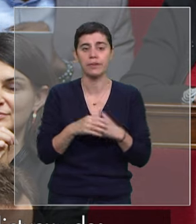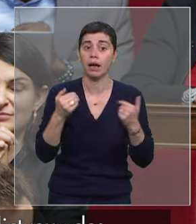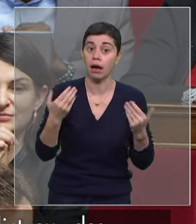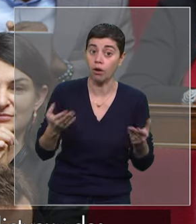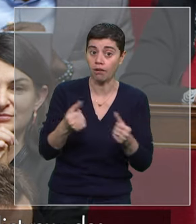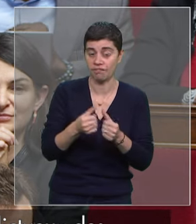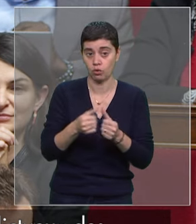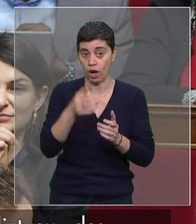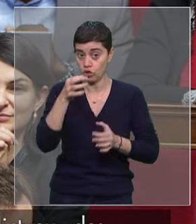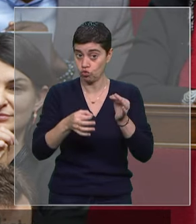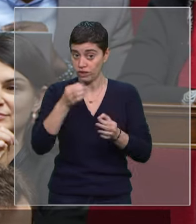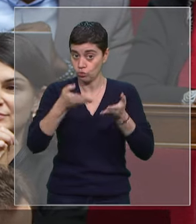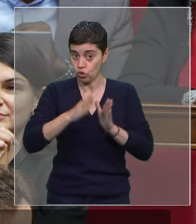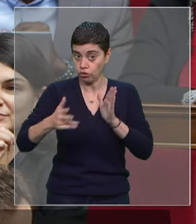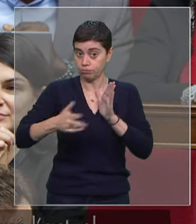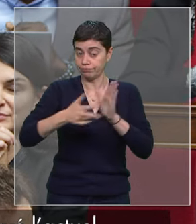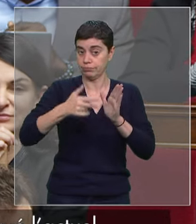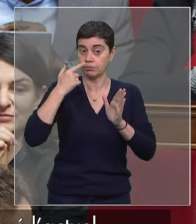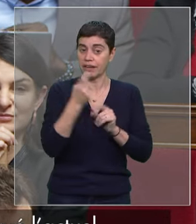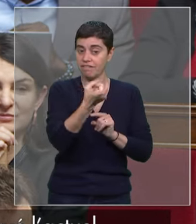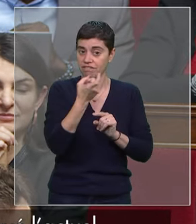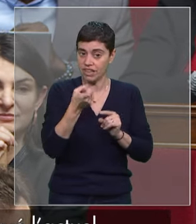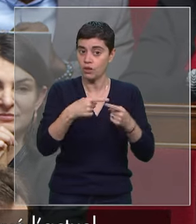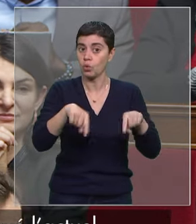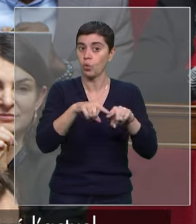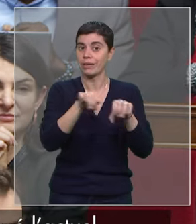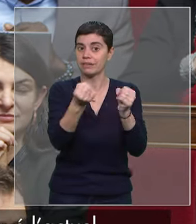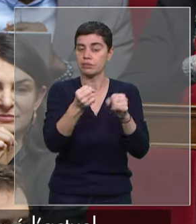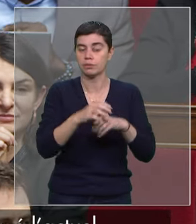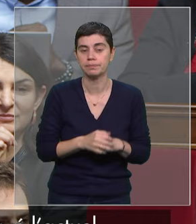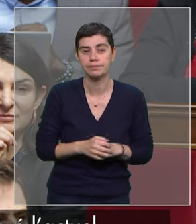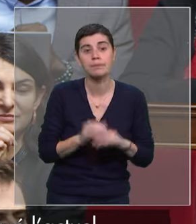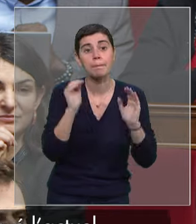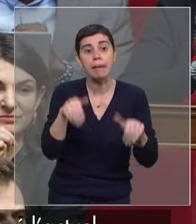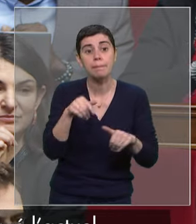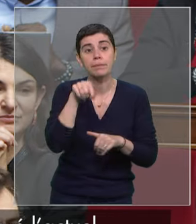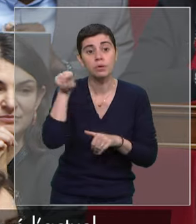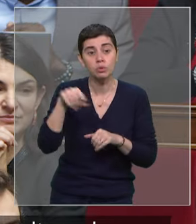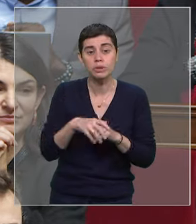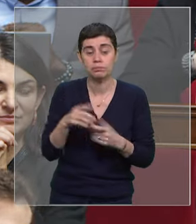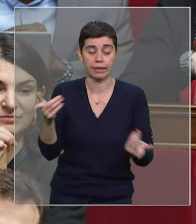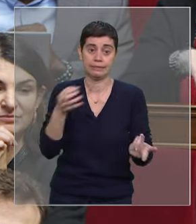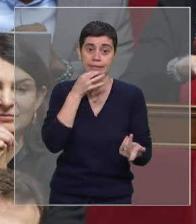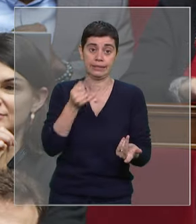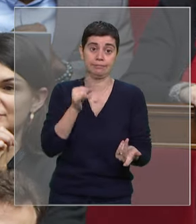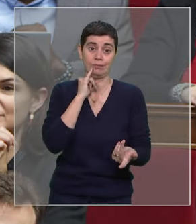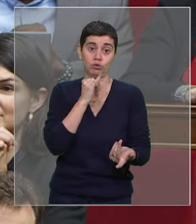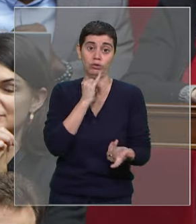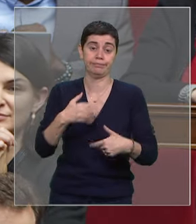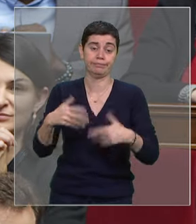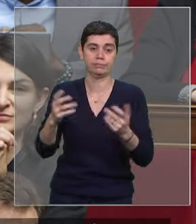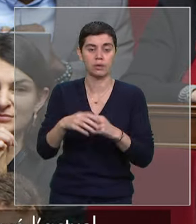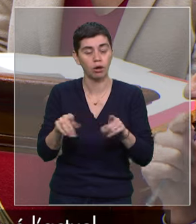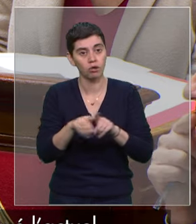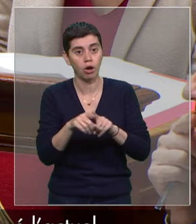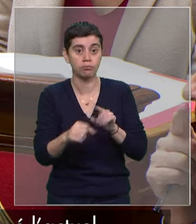conséquence la jurisprudence pourtant constante de la Cour de cassation. Le voici, malgré lui, condamné à l'innocence. Un véritable bras d'honneur à